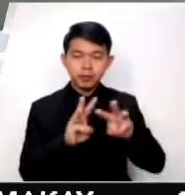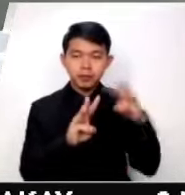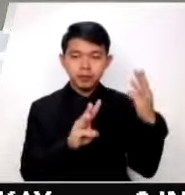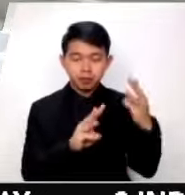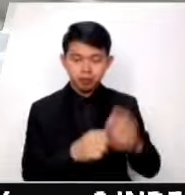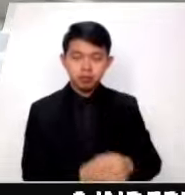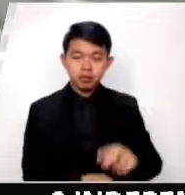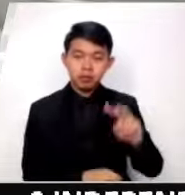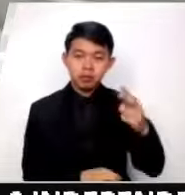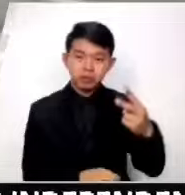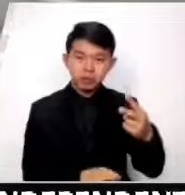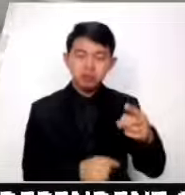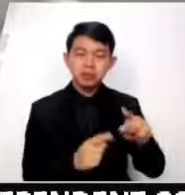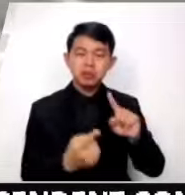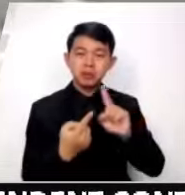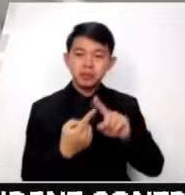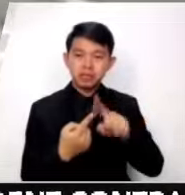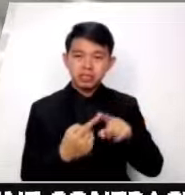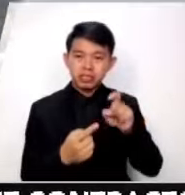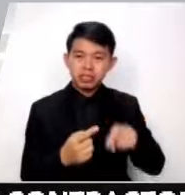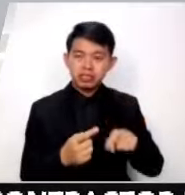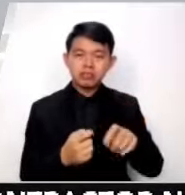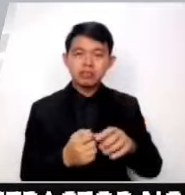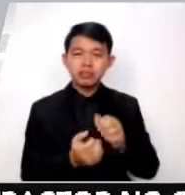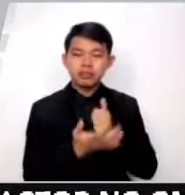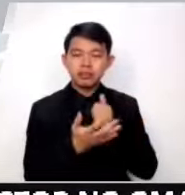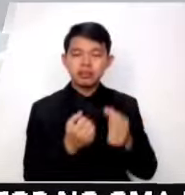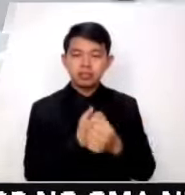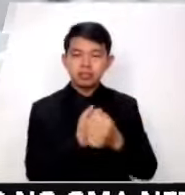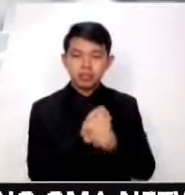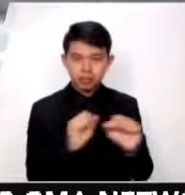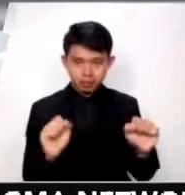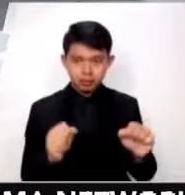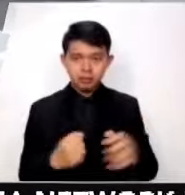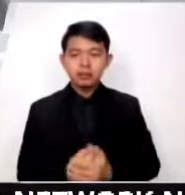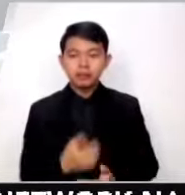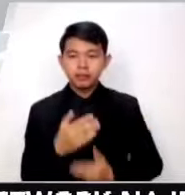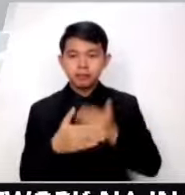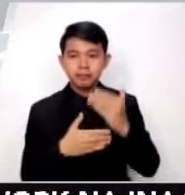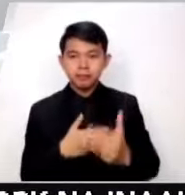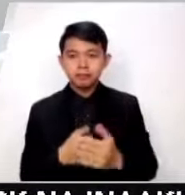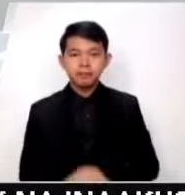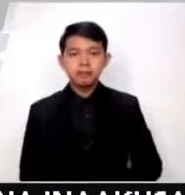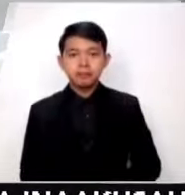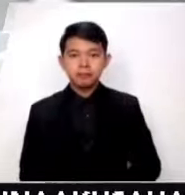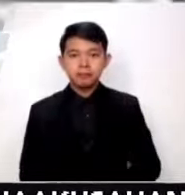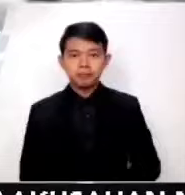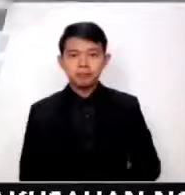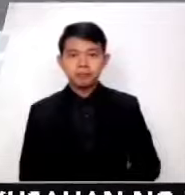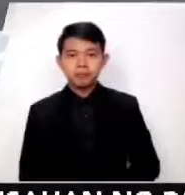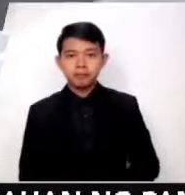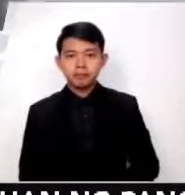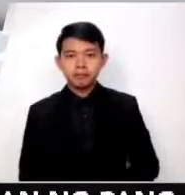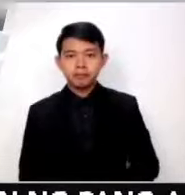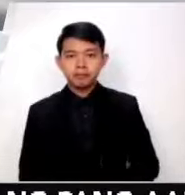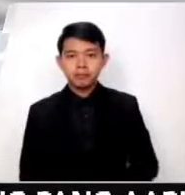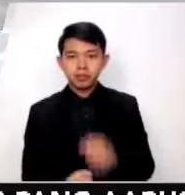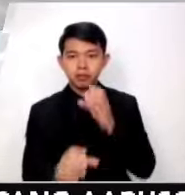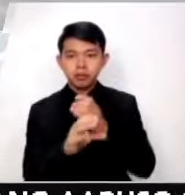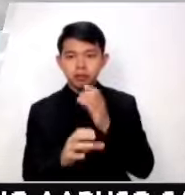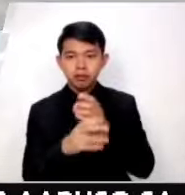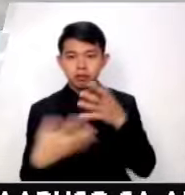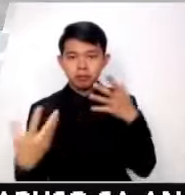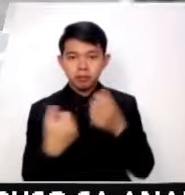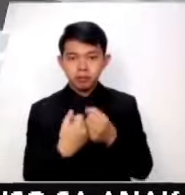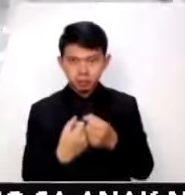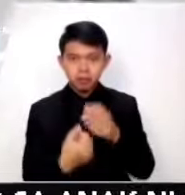aid. Sa San Fernando, Camarines Sur, sumalpok ang isang MPV sa isang trailer truck. Tumalbog ang MPV. Isa